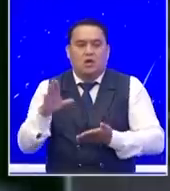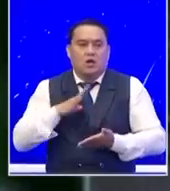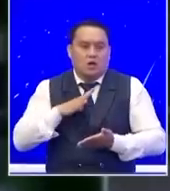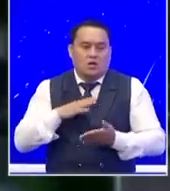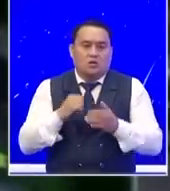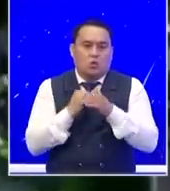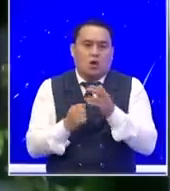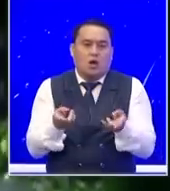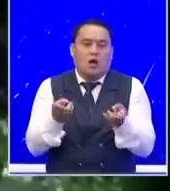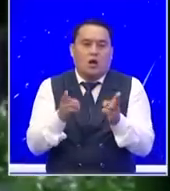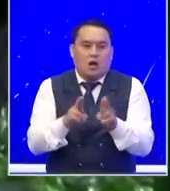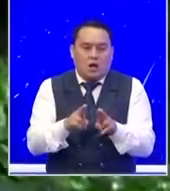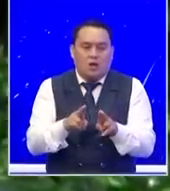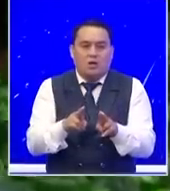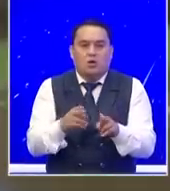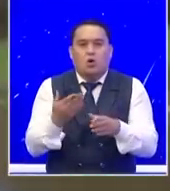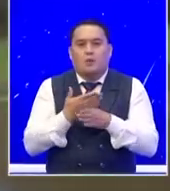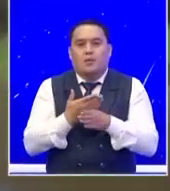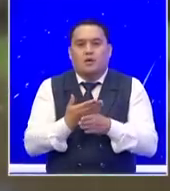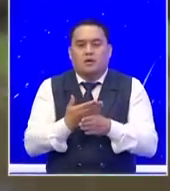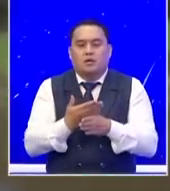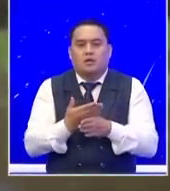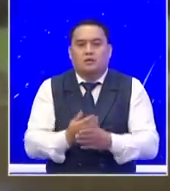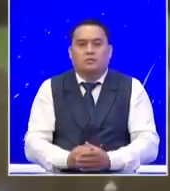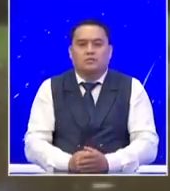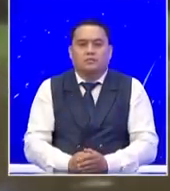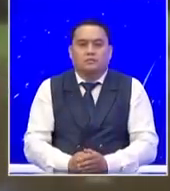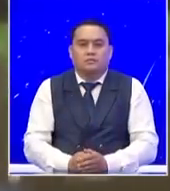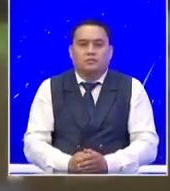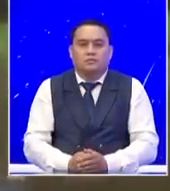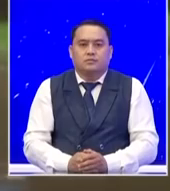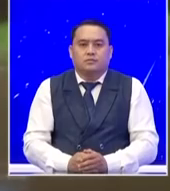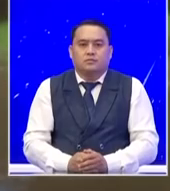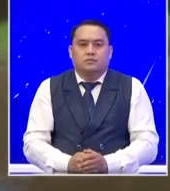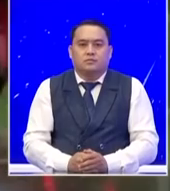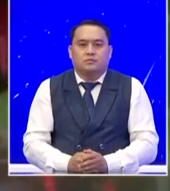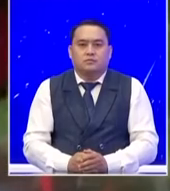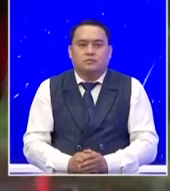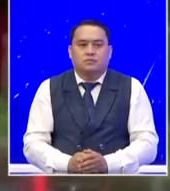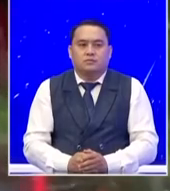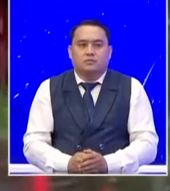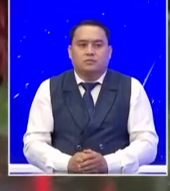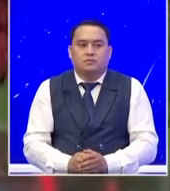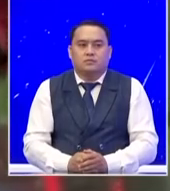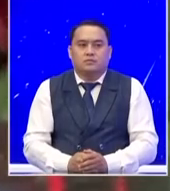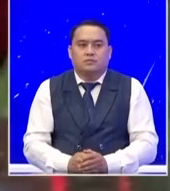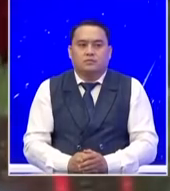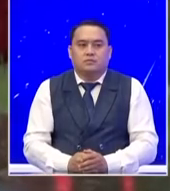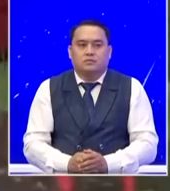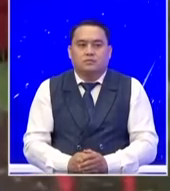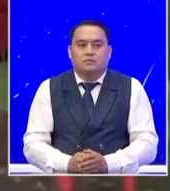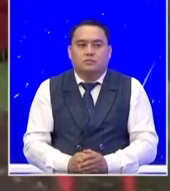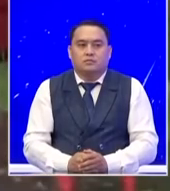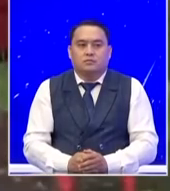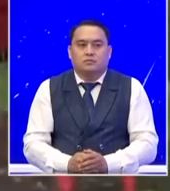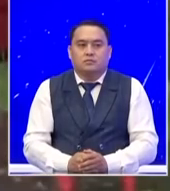Түнелде қалып қойған жүргізушілерге көмек көрсетті. Топтаманы ғаламтор ақпараттарымен дайындаған Меруерт Қыдырбайқызы, Жетісу телеарнасы.